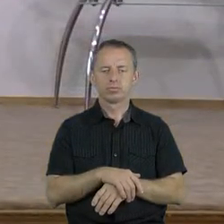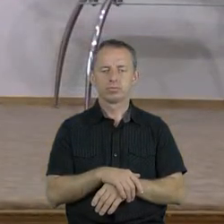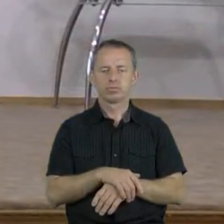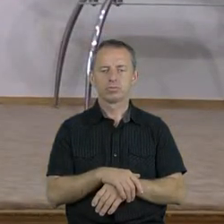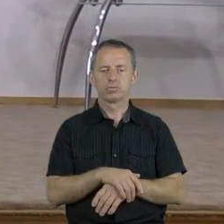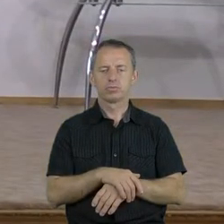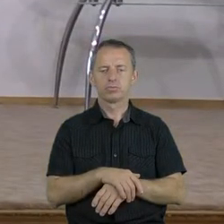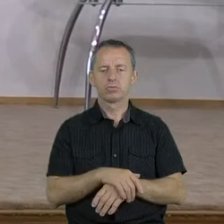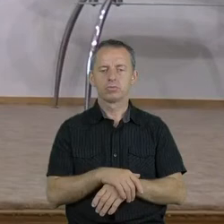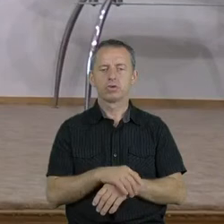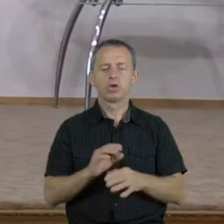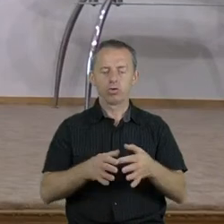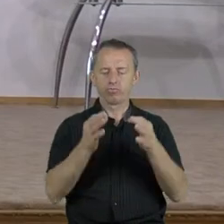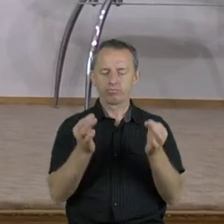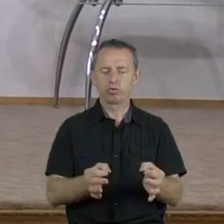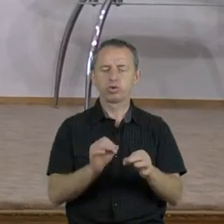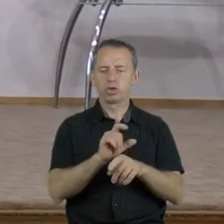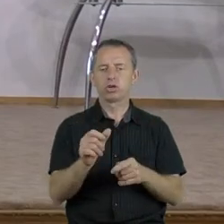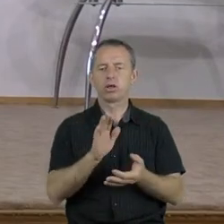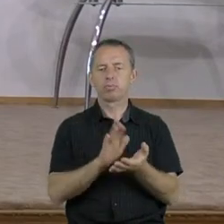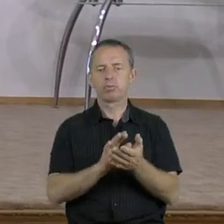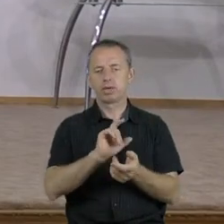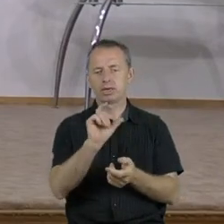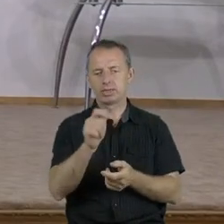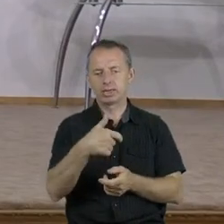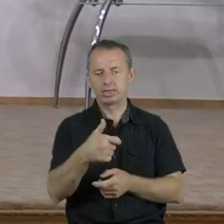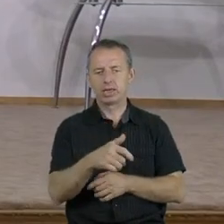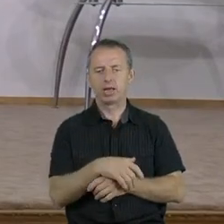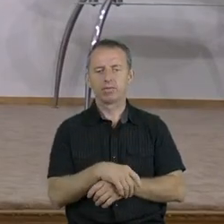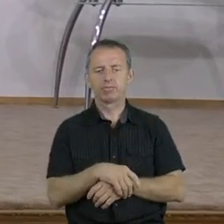z uwspółcześnionej Biblii Gdańskiej.